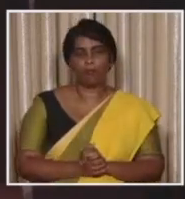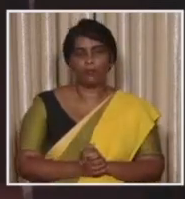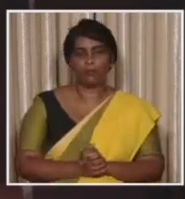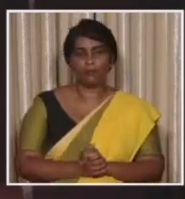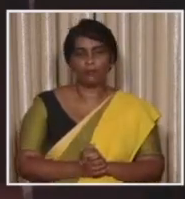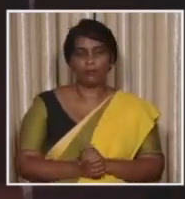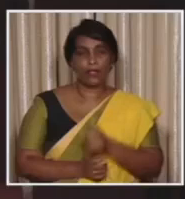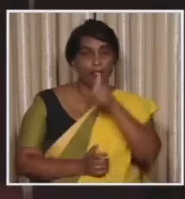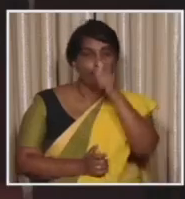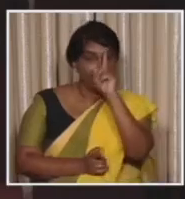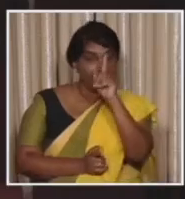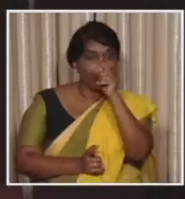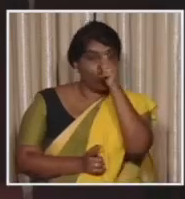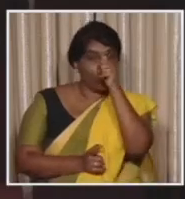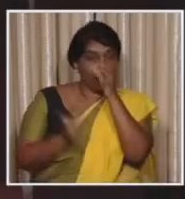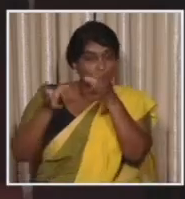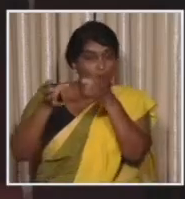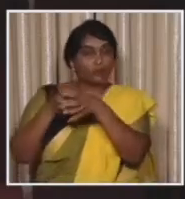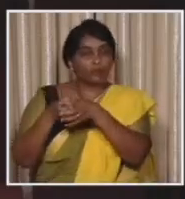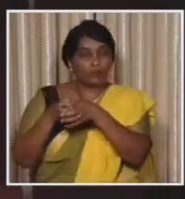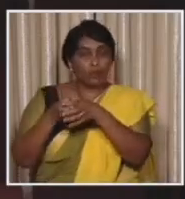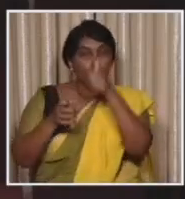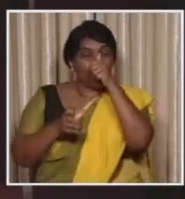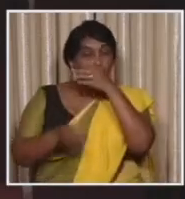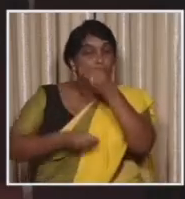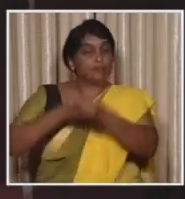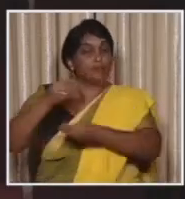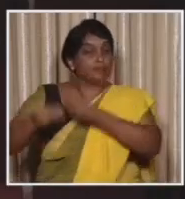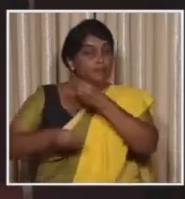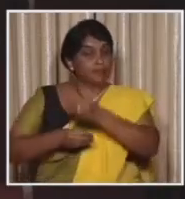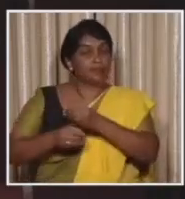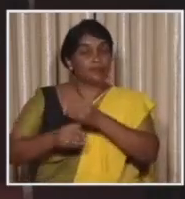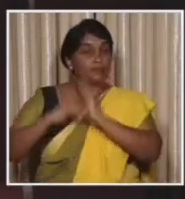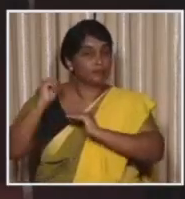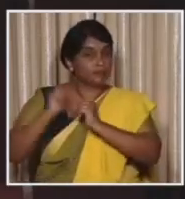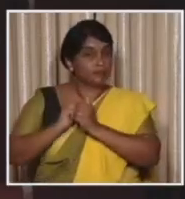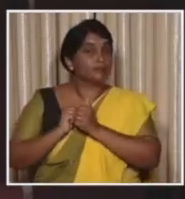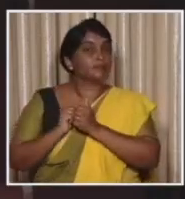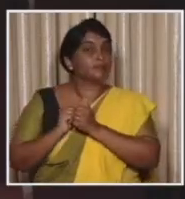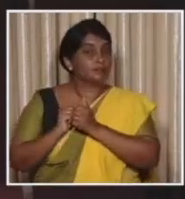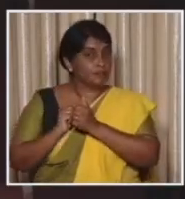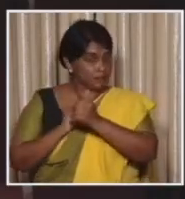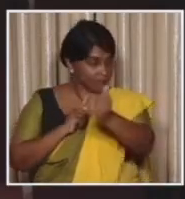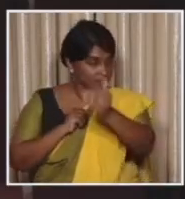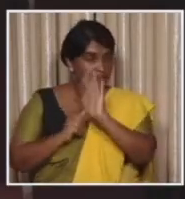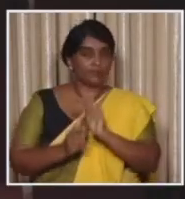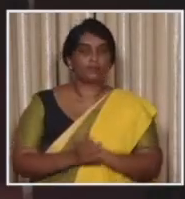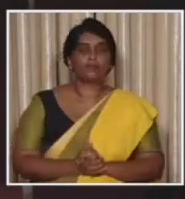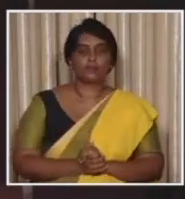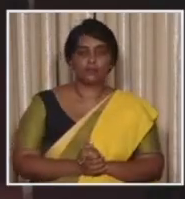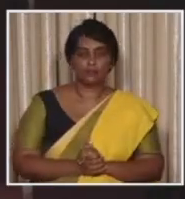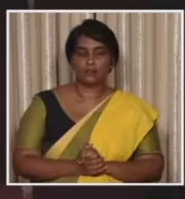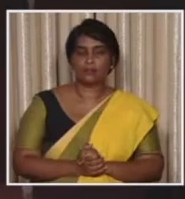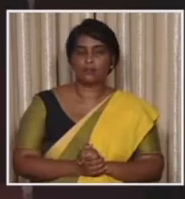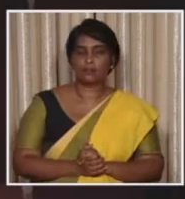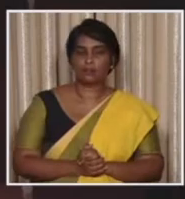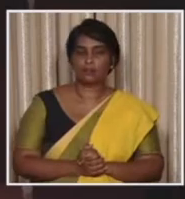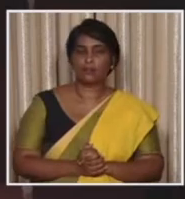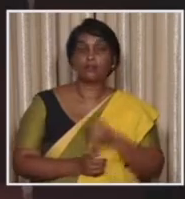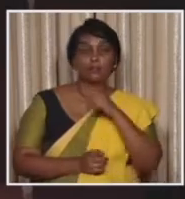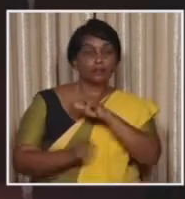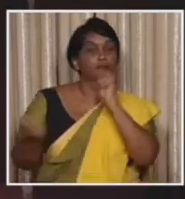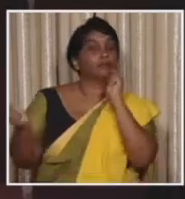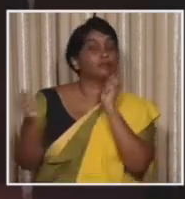එක හොරු රලක් හොර ජාවාරම්කාර ක්‍රියාදාමයක් ක්‍රියාත්මක කරගෙන යනකොට ඒ